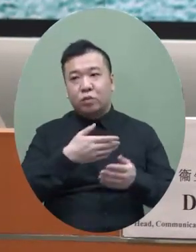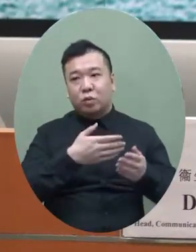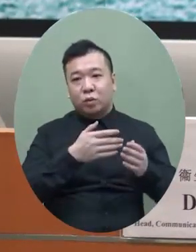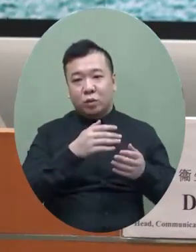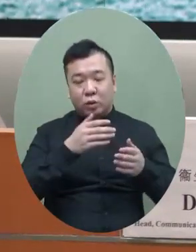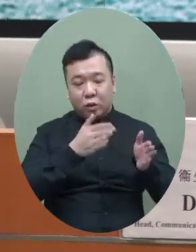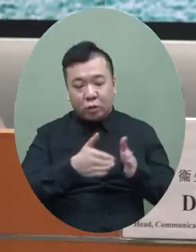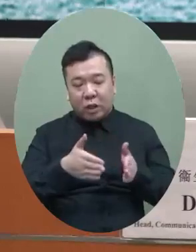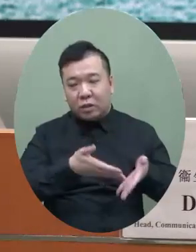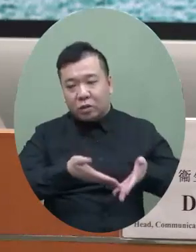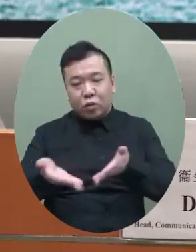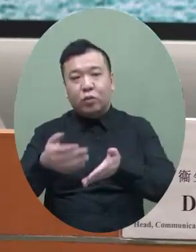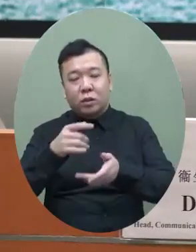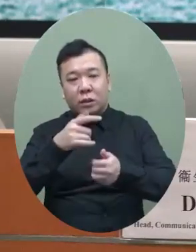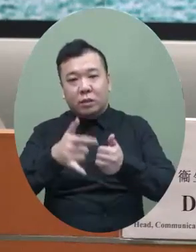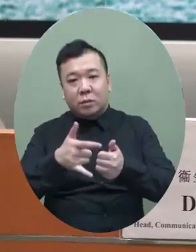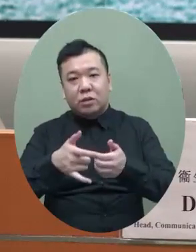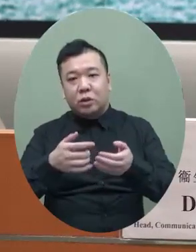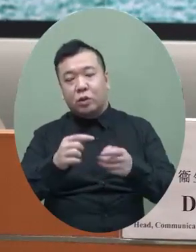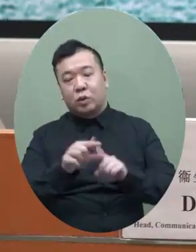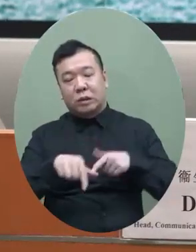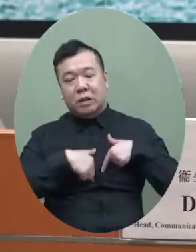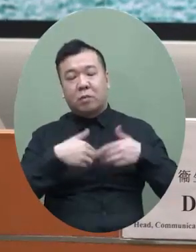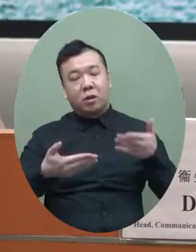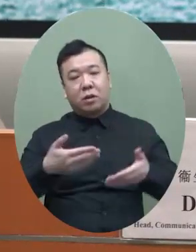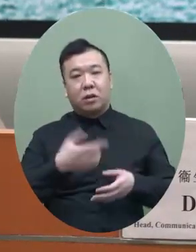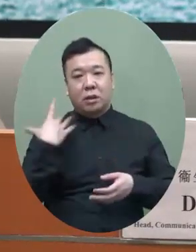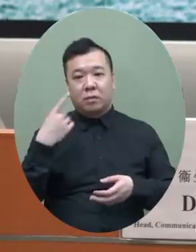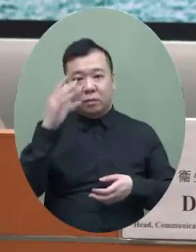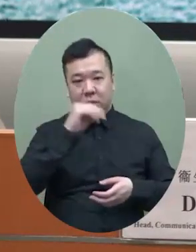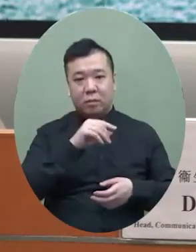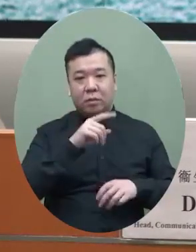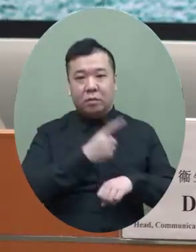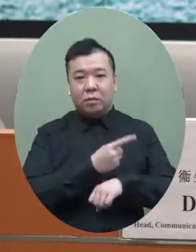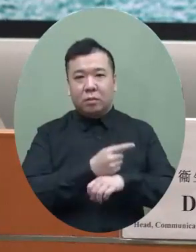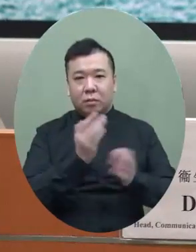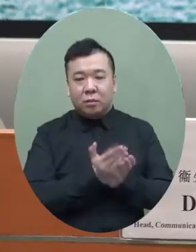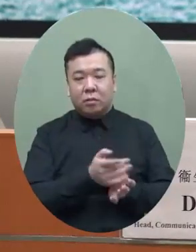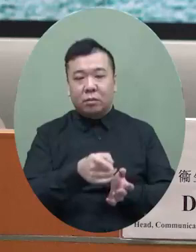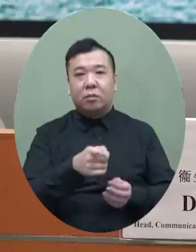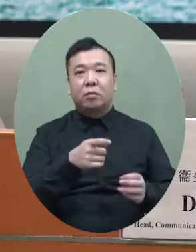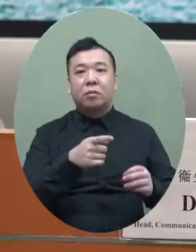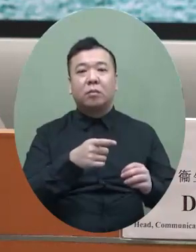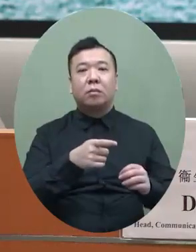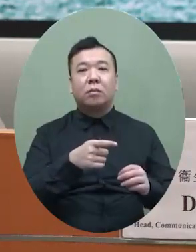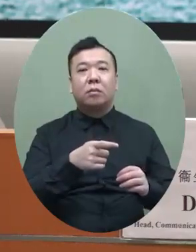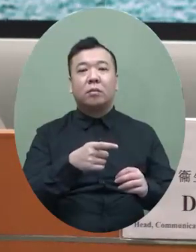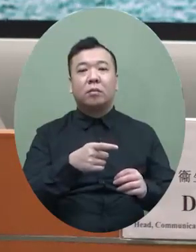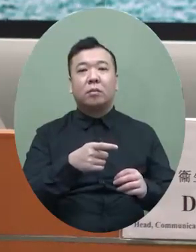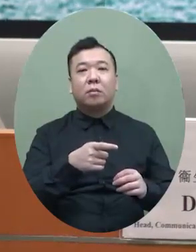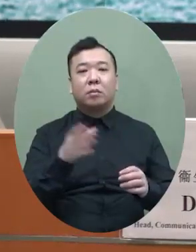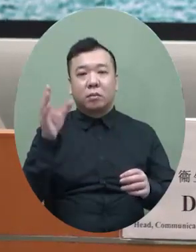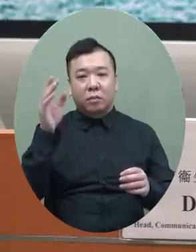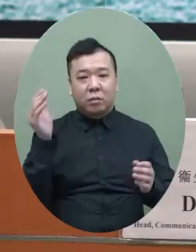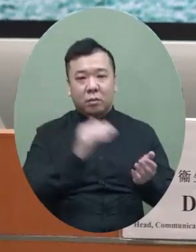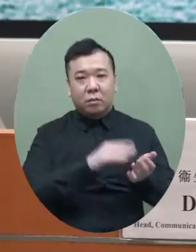定位咁嘅接觸者送入去檢疫中心。因為我哋昨日初步確診個個案，咁去到夜晚